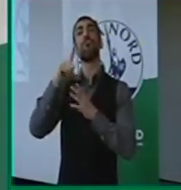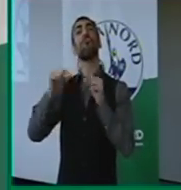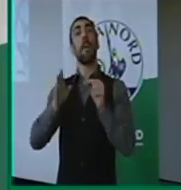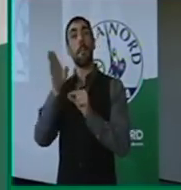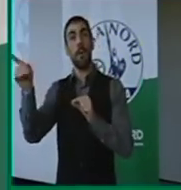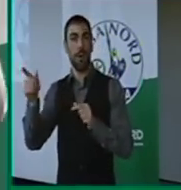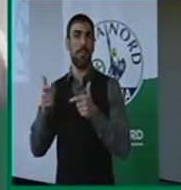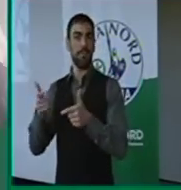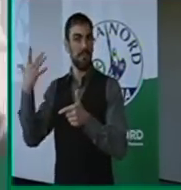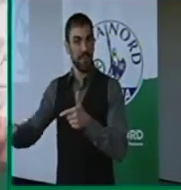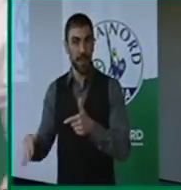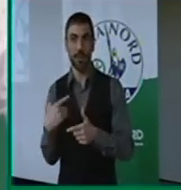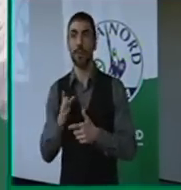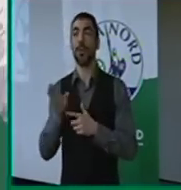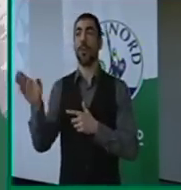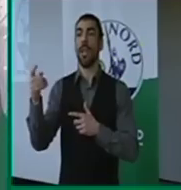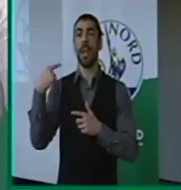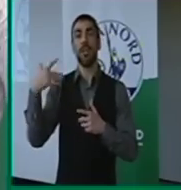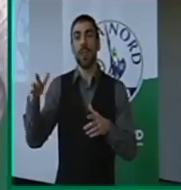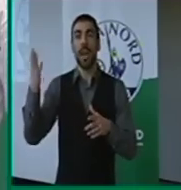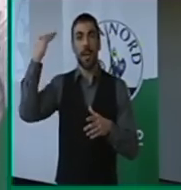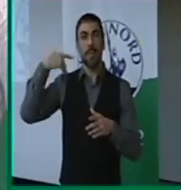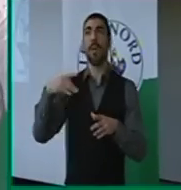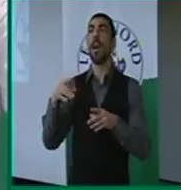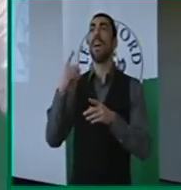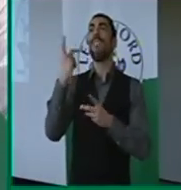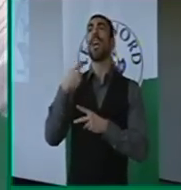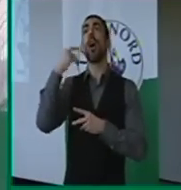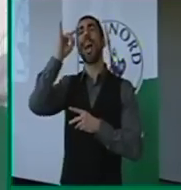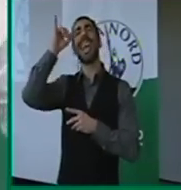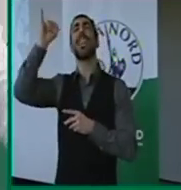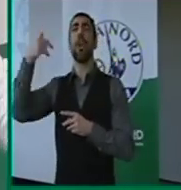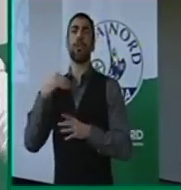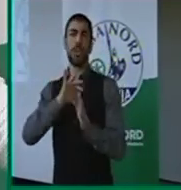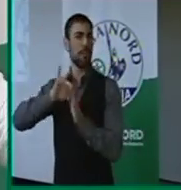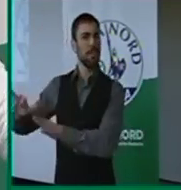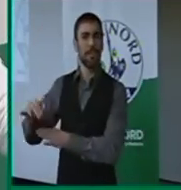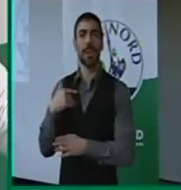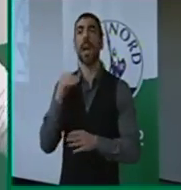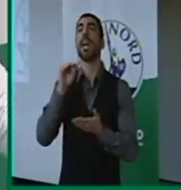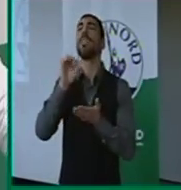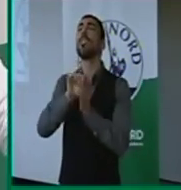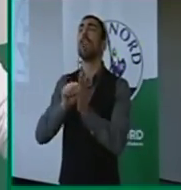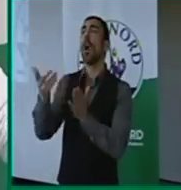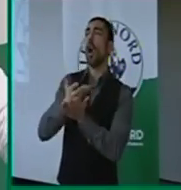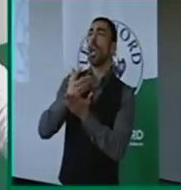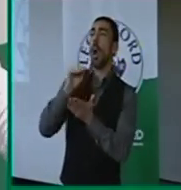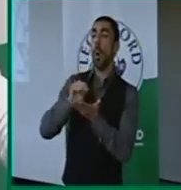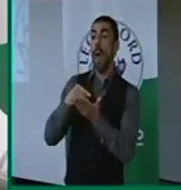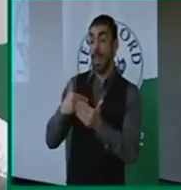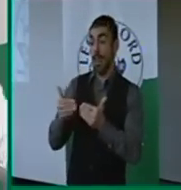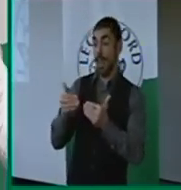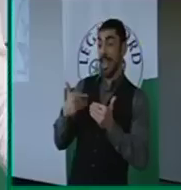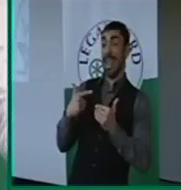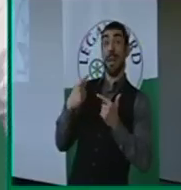mazzo così ed è cominciato quello che cominciato Al di là dell ideologie non mi interessa però la storia insegna che quando arretri per difendere